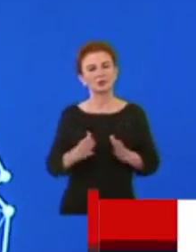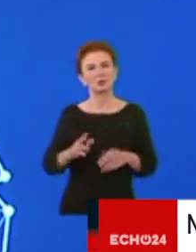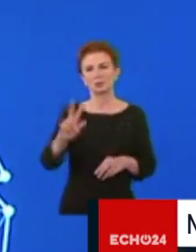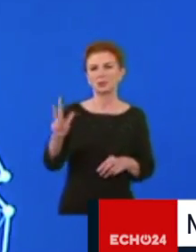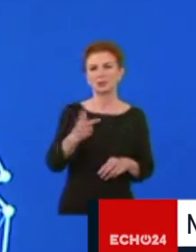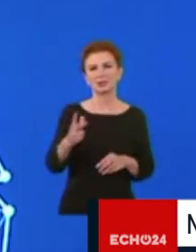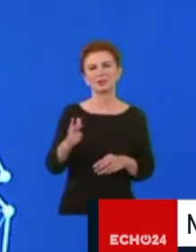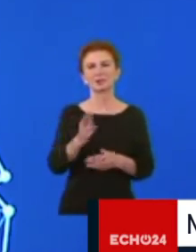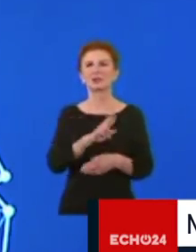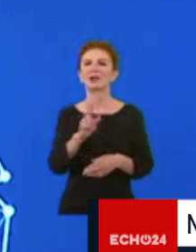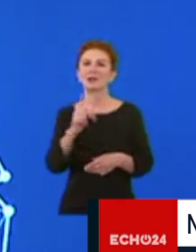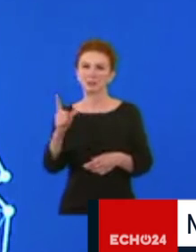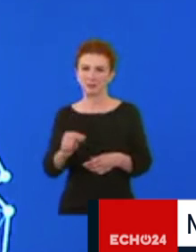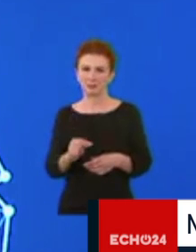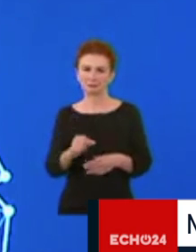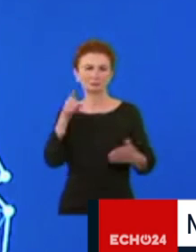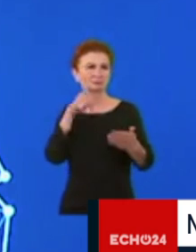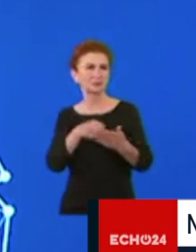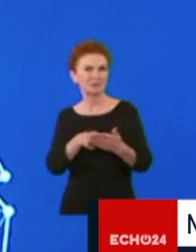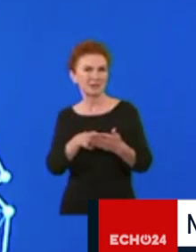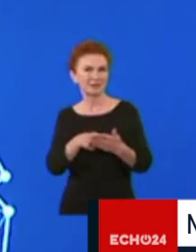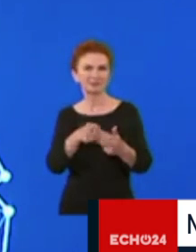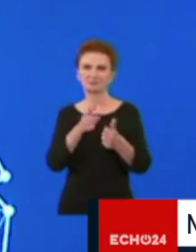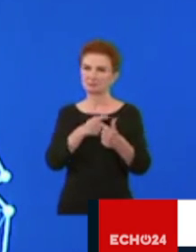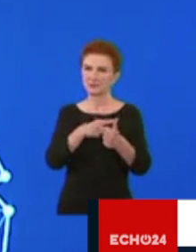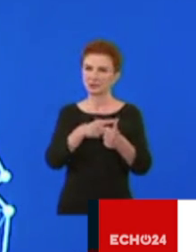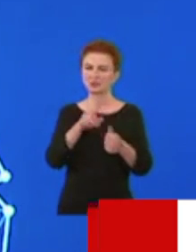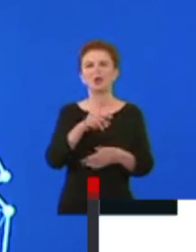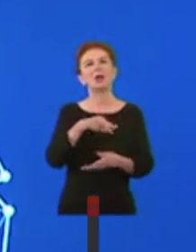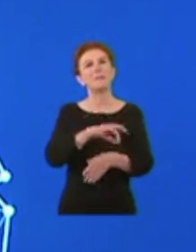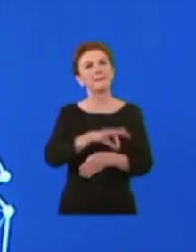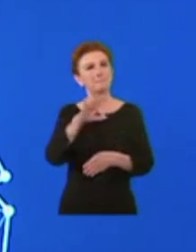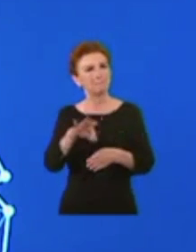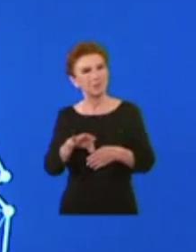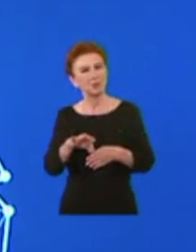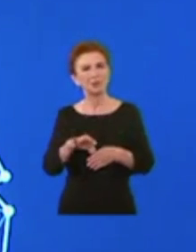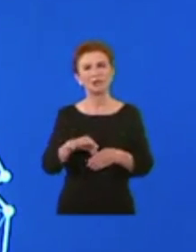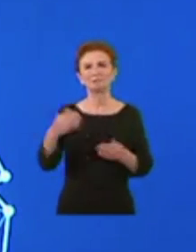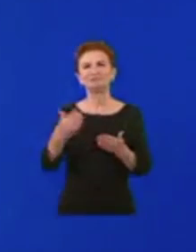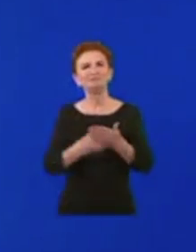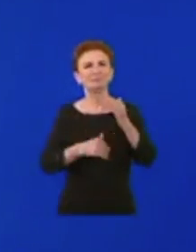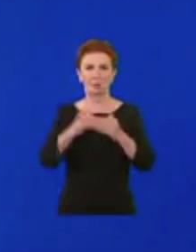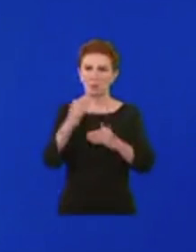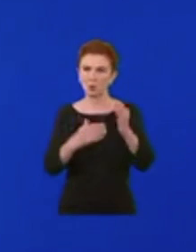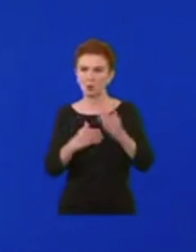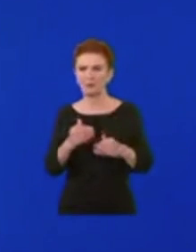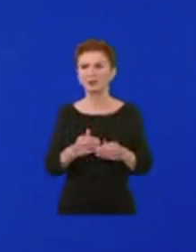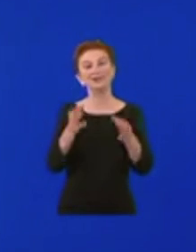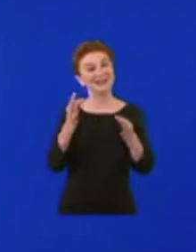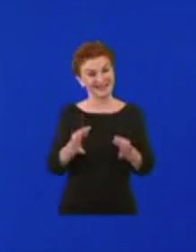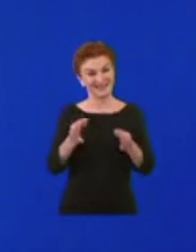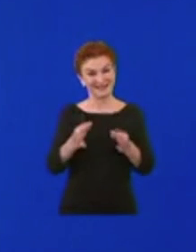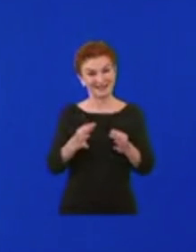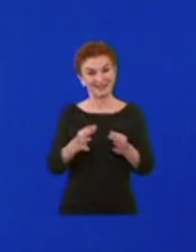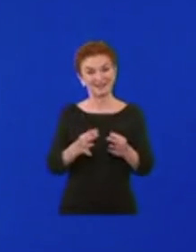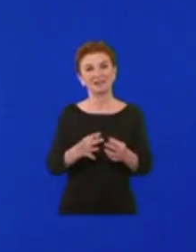spełnia jednocześnie kilka celów. To wielki program modernizacyjny. W obecnych okolicznościach spadku aktywności